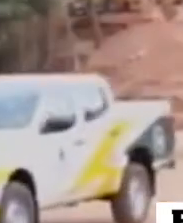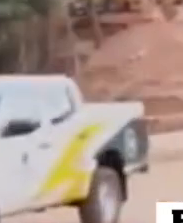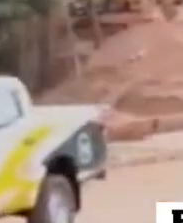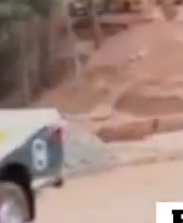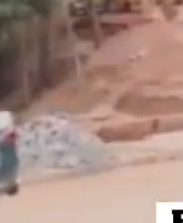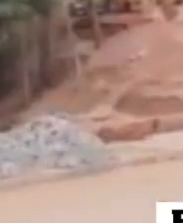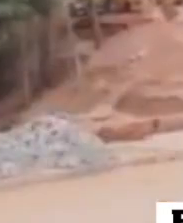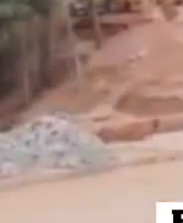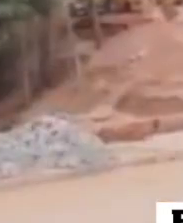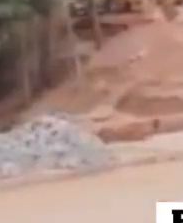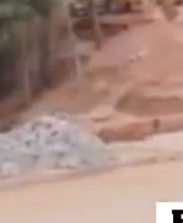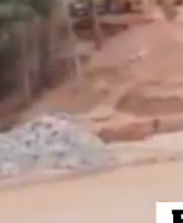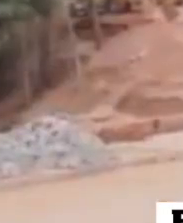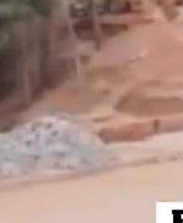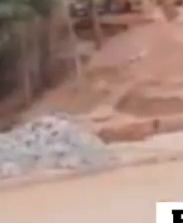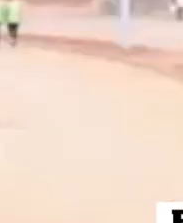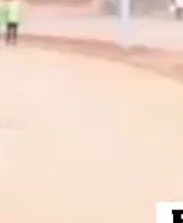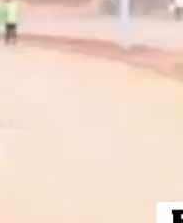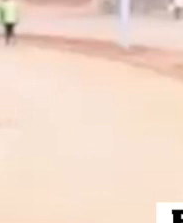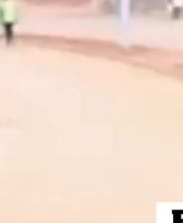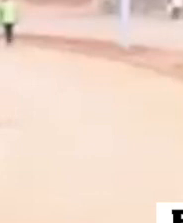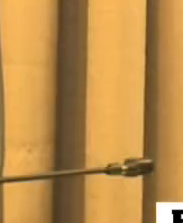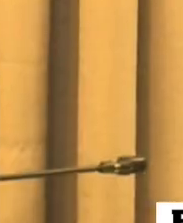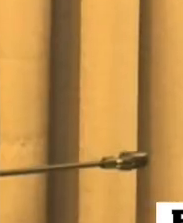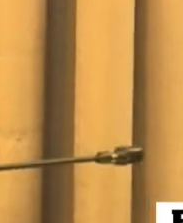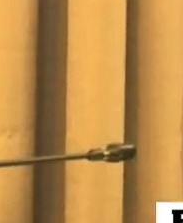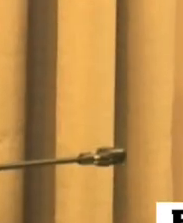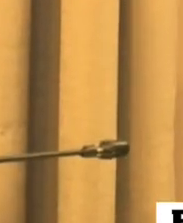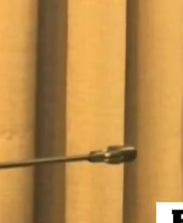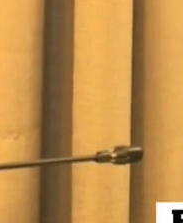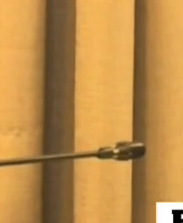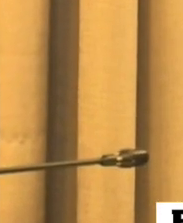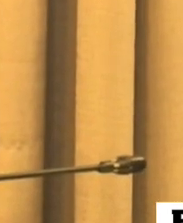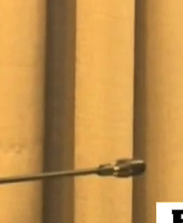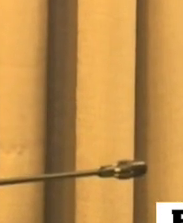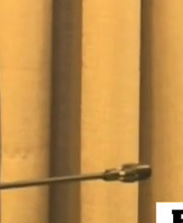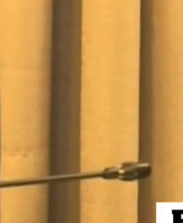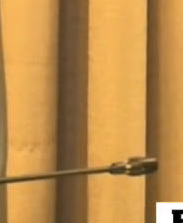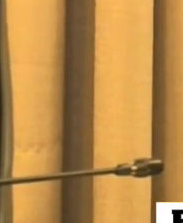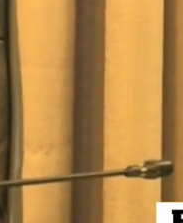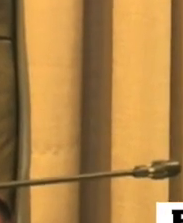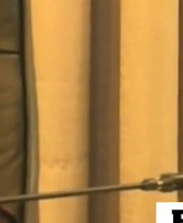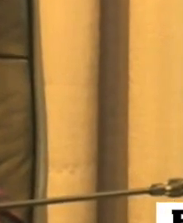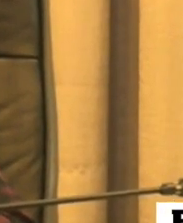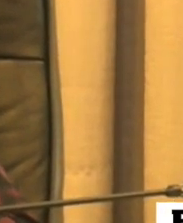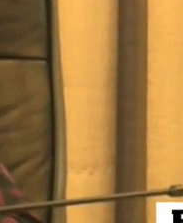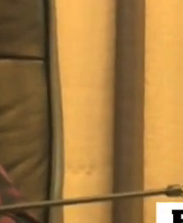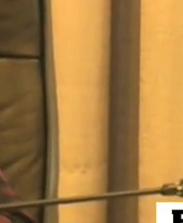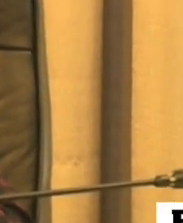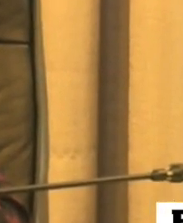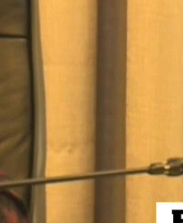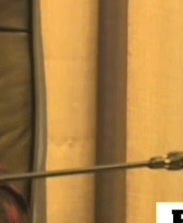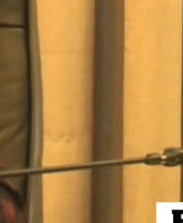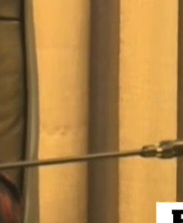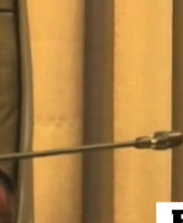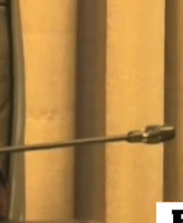imihanda yagombaga kubakwa na RAB ariko ngo umuhanda wagombaga kuba metero 6.5 abadepite n'umugenzuzi mukuru w'imari ya leta basanze